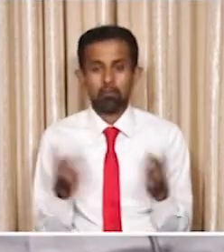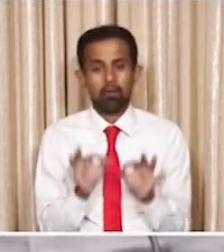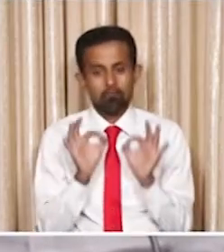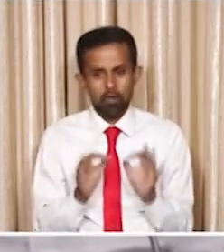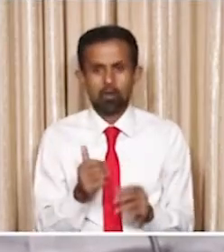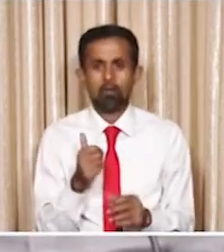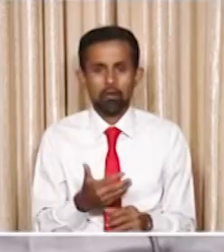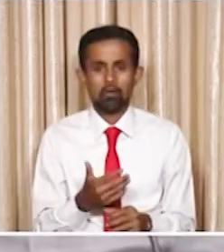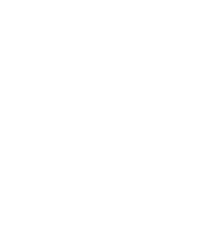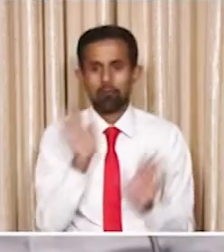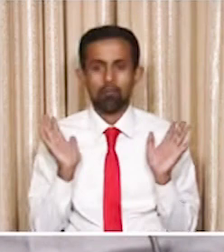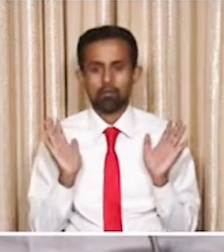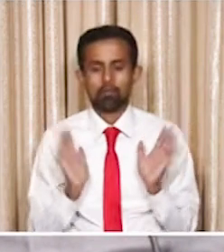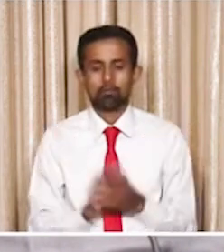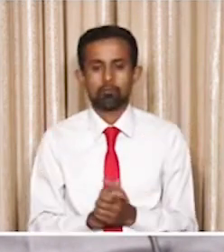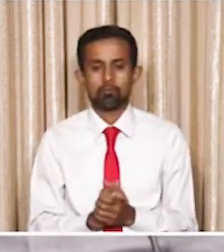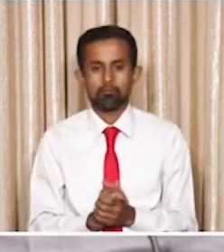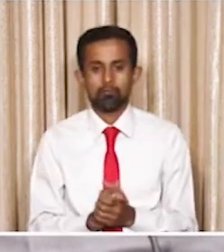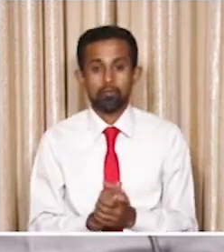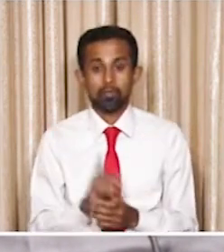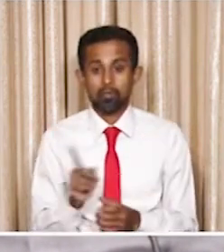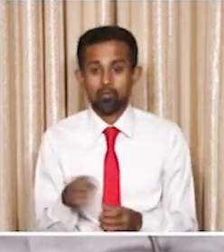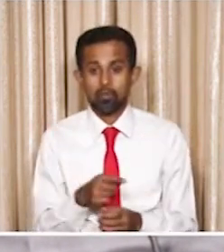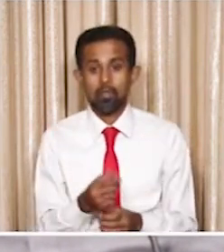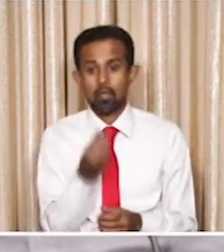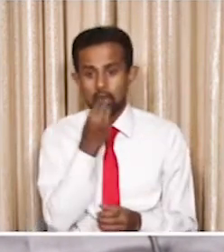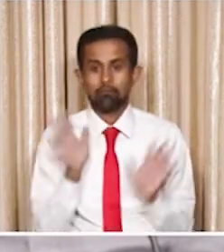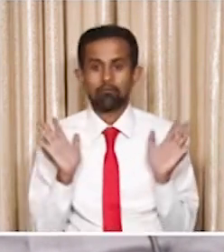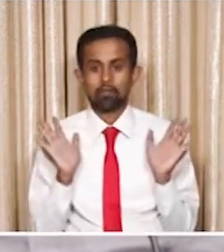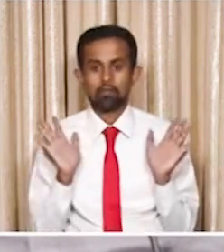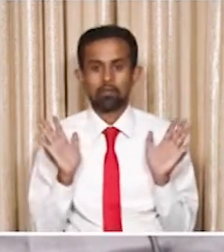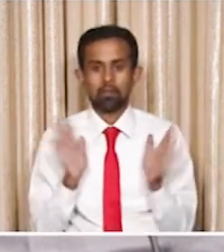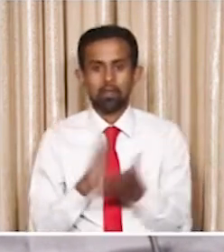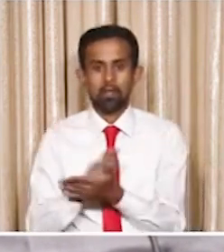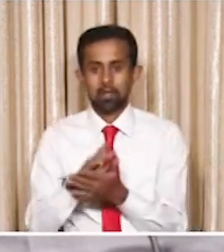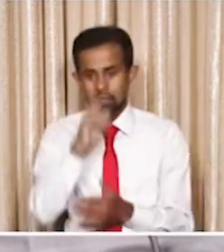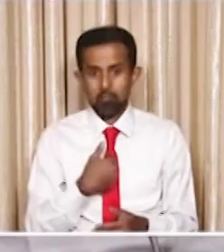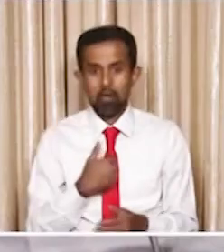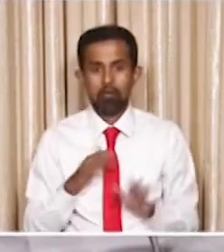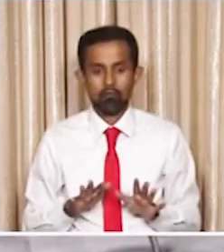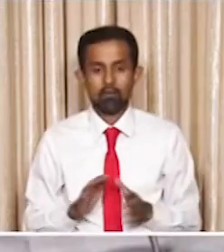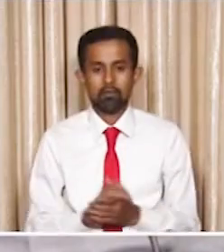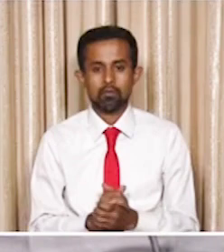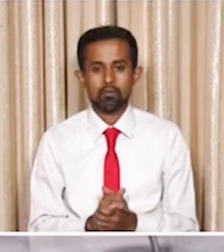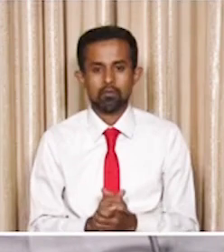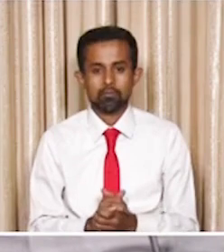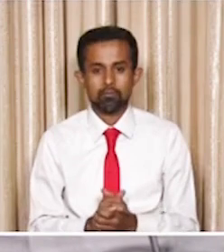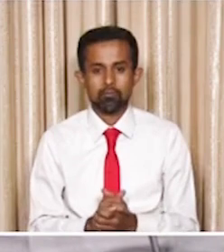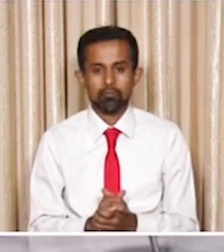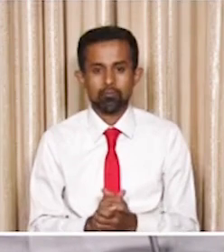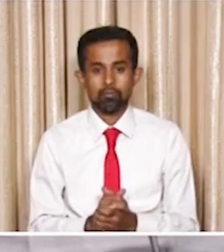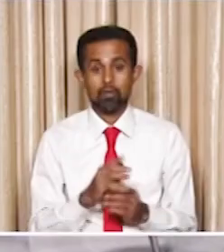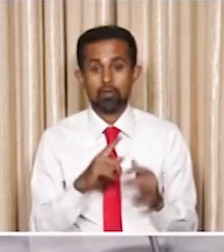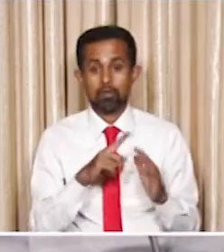විදියට කනවා බොනවා ඕන තරක ගියා ඔය කියන දවසේ අපි කෑව විතරයි එක්ට්‍රප්ව මන්තුමයි මා විතරයි හිටියේ අපේ අප් කන්ට්‍රි